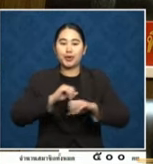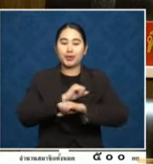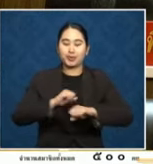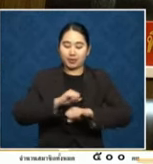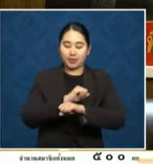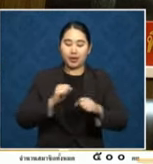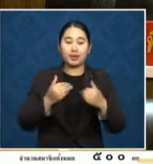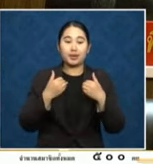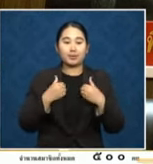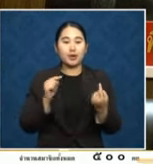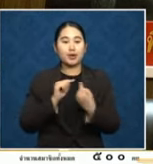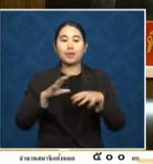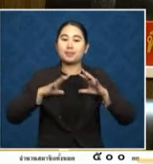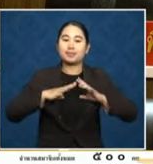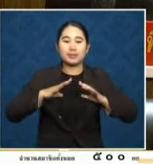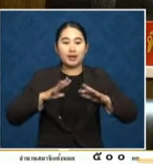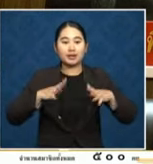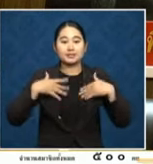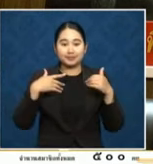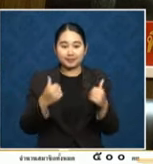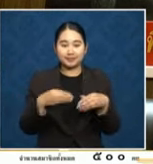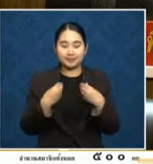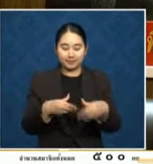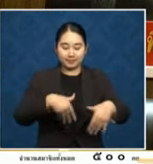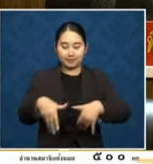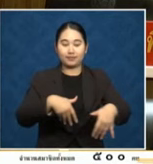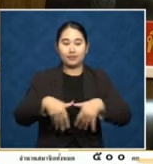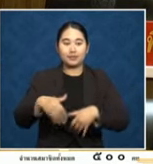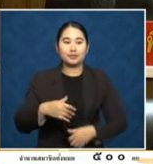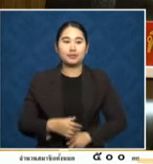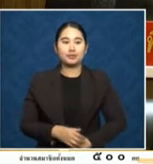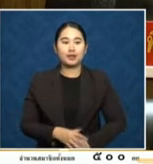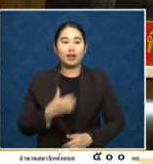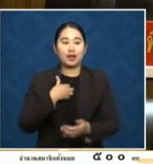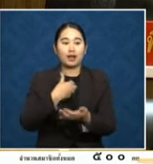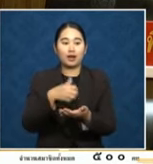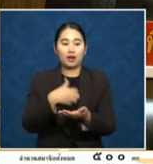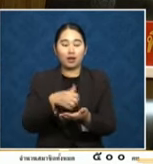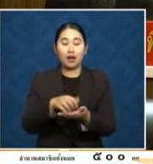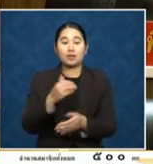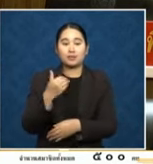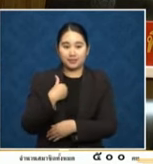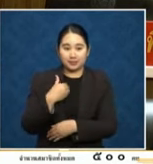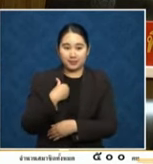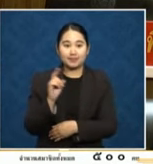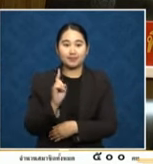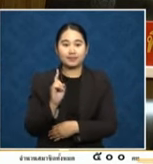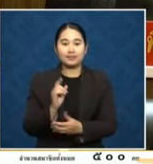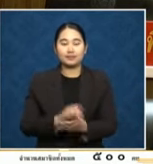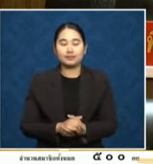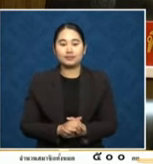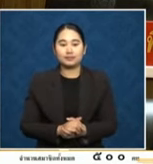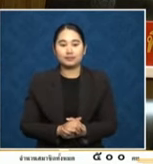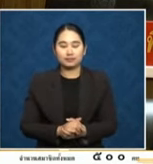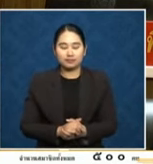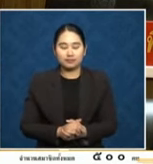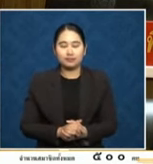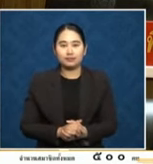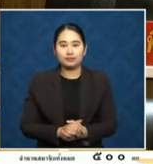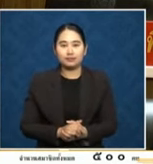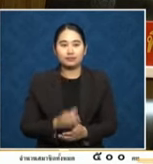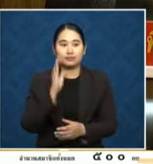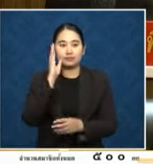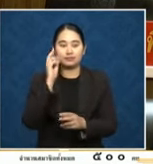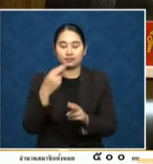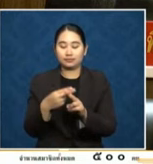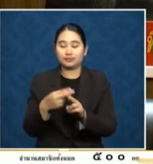กายสถานที่พักผ่อนหย่อนใจแก่ประชาชนทั่วไปดิฉันมีเรื่องหารือท่านประธานสภาดังนี้ค่ะดิฉันได้รับการร้องเรียนจากน